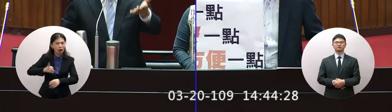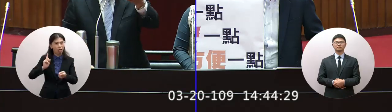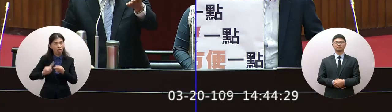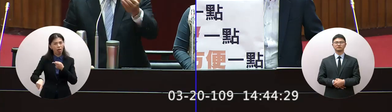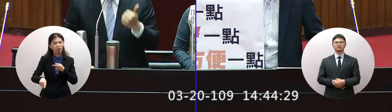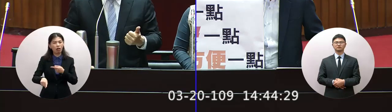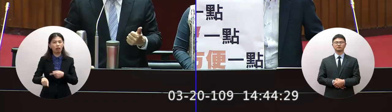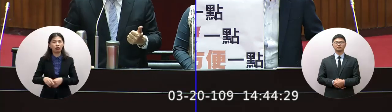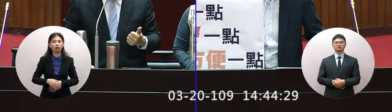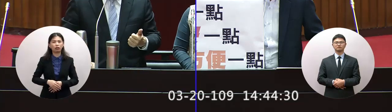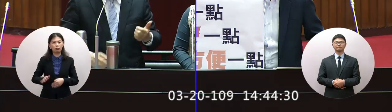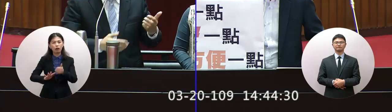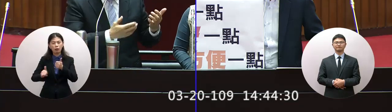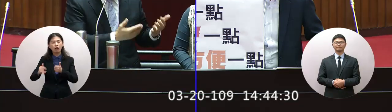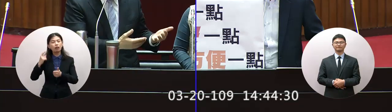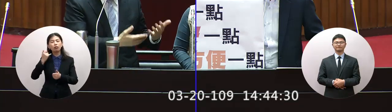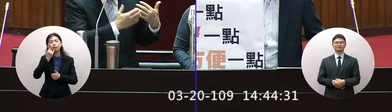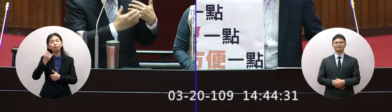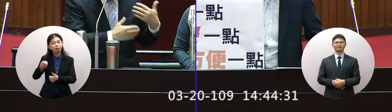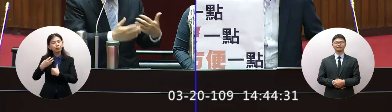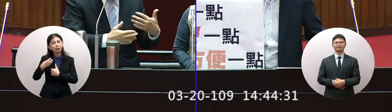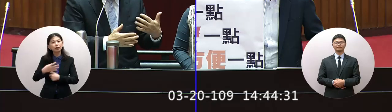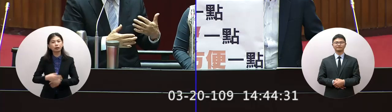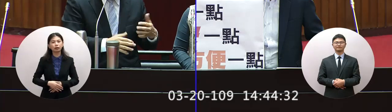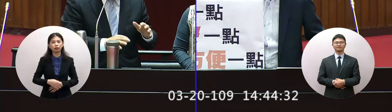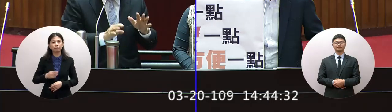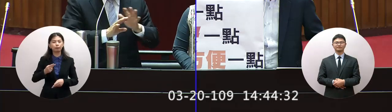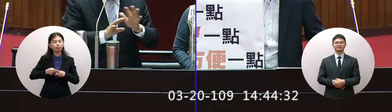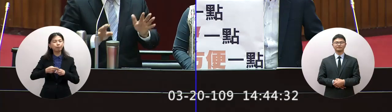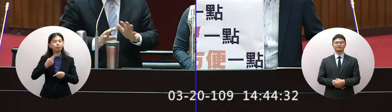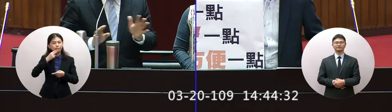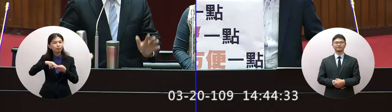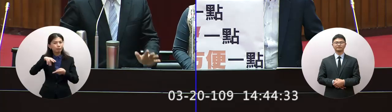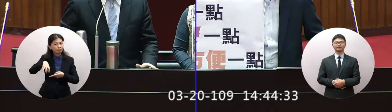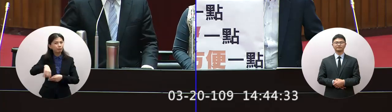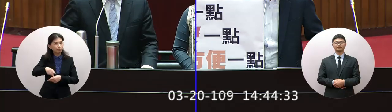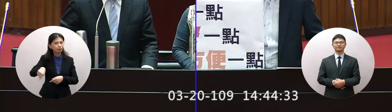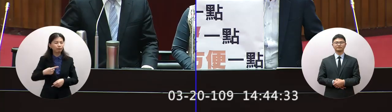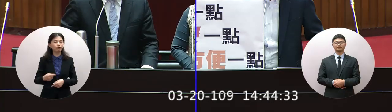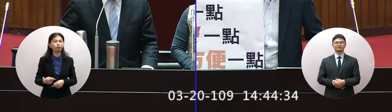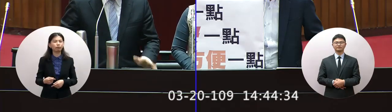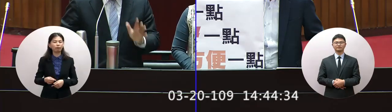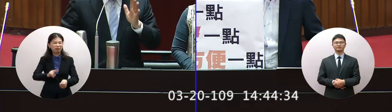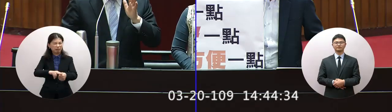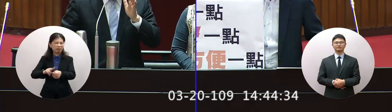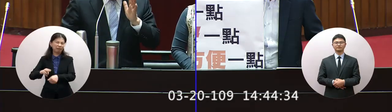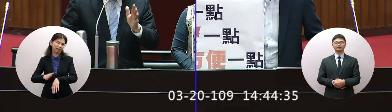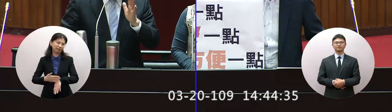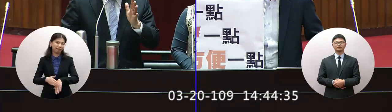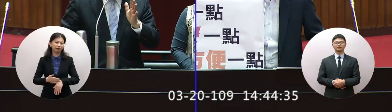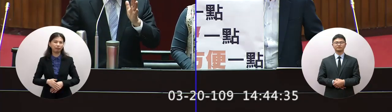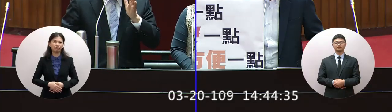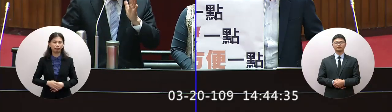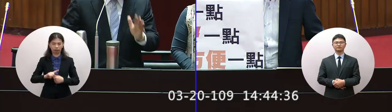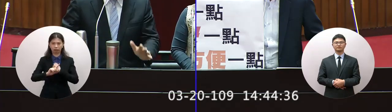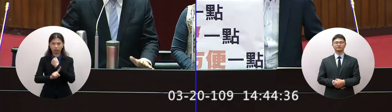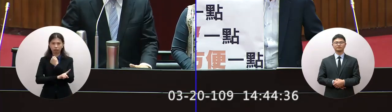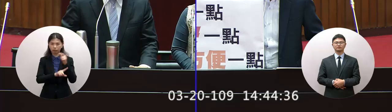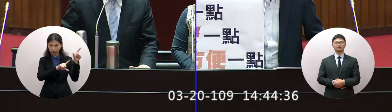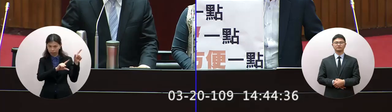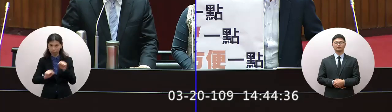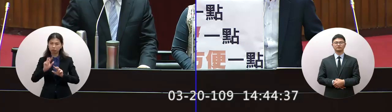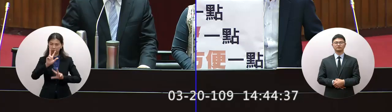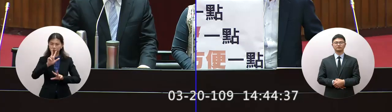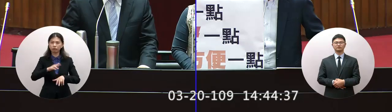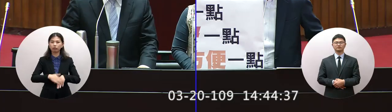地方，请委员指教。我相信中华邮政公司不会亏待，也都会依法来做